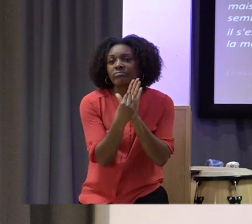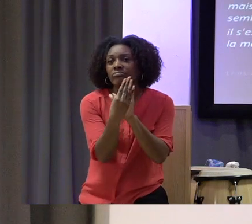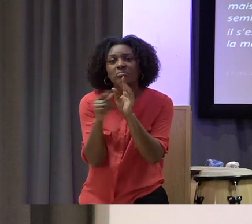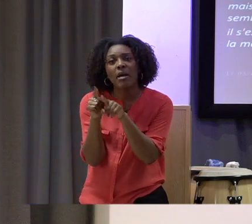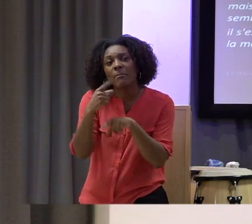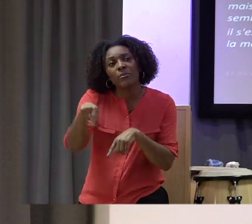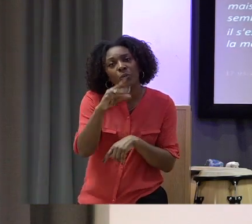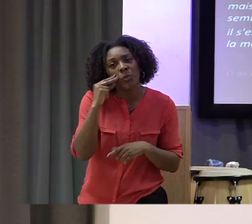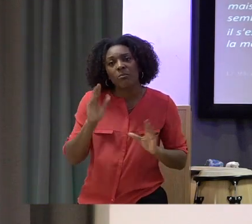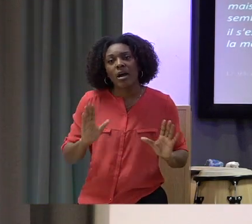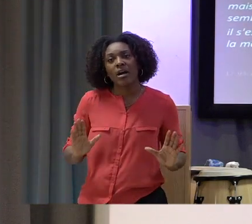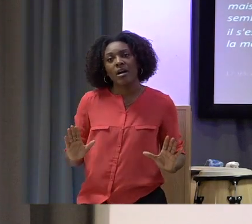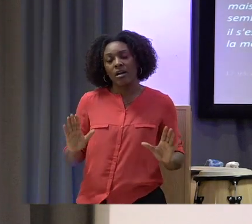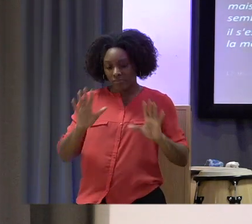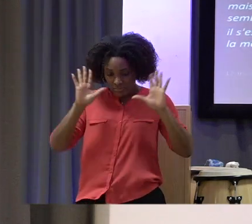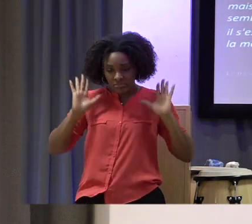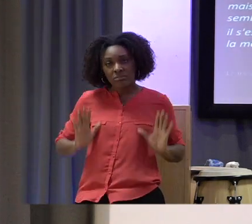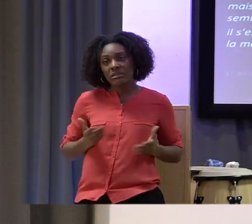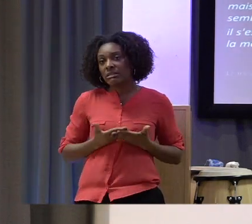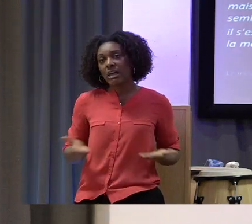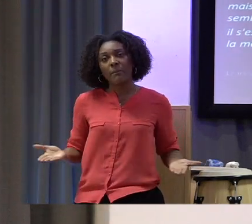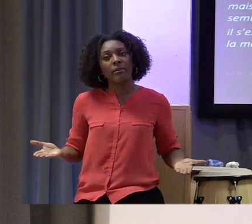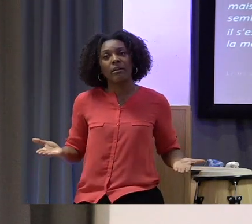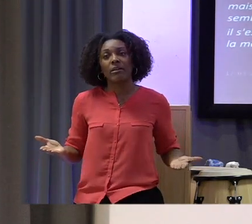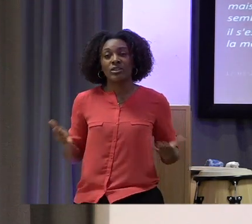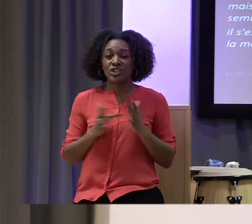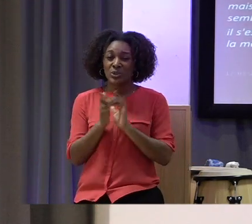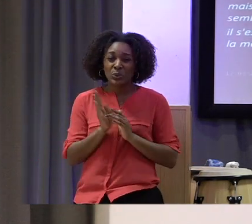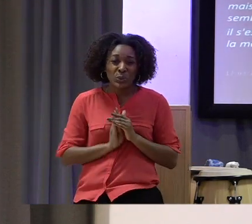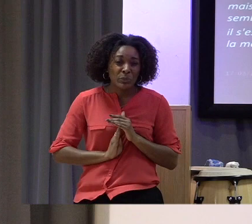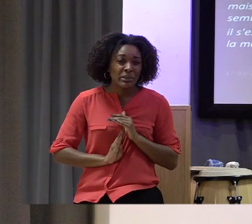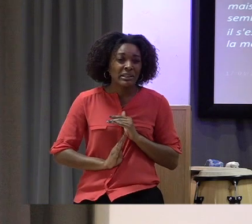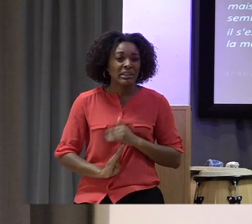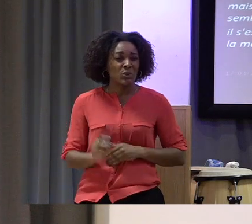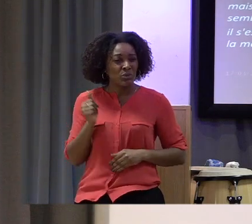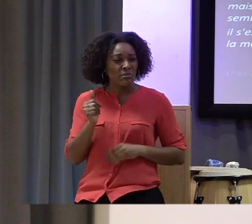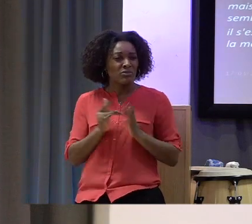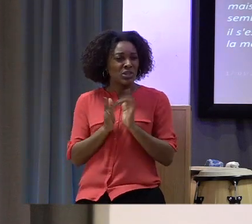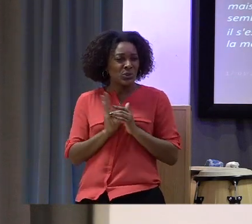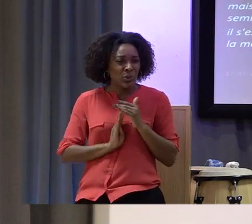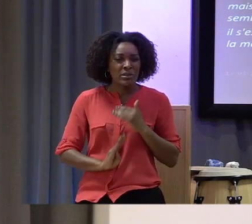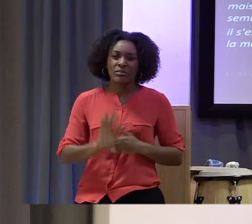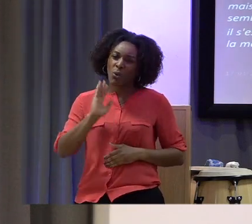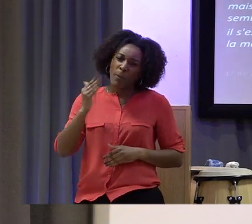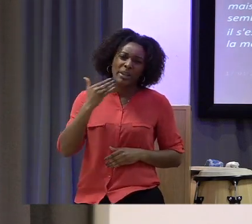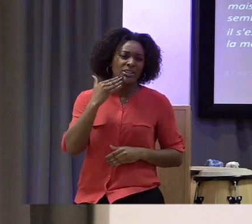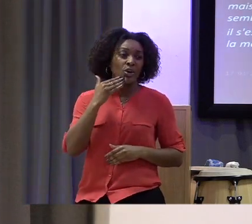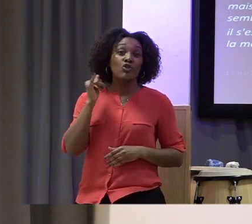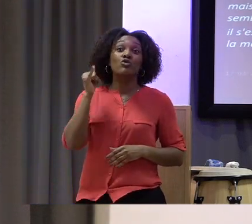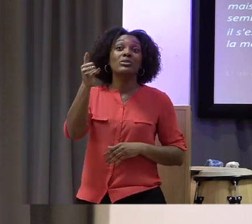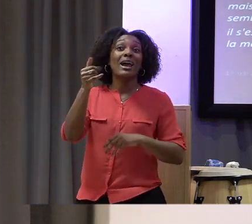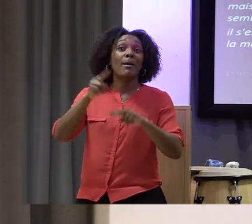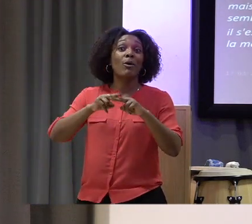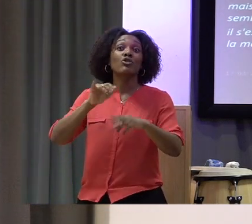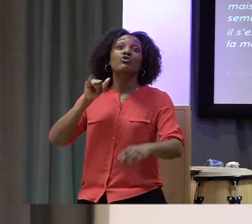hommes et ayant apparu comme un simple homme, il s'est humilié lui-même, se rendant obéissant jusqu'à